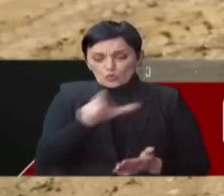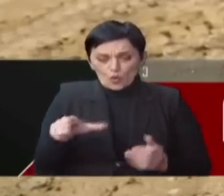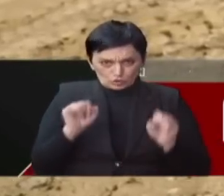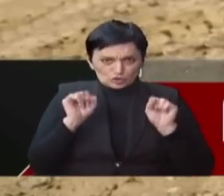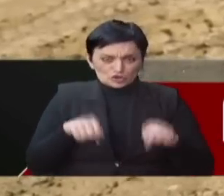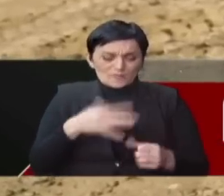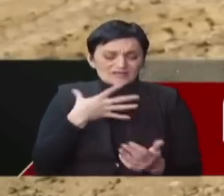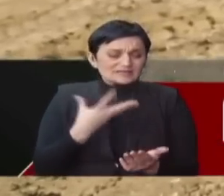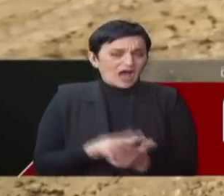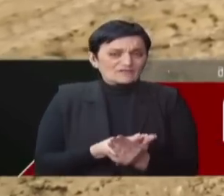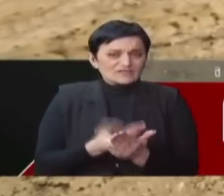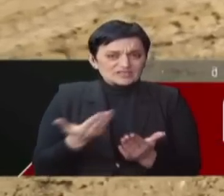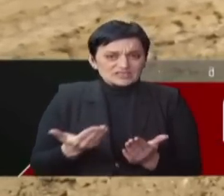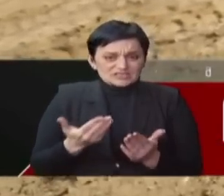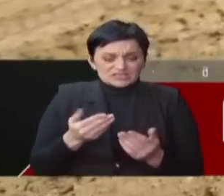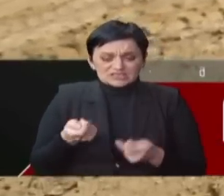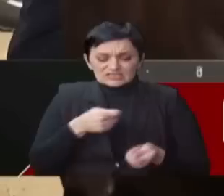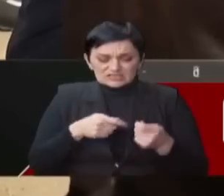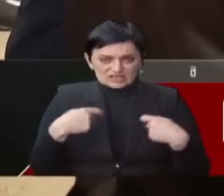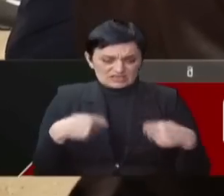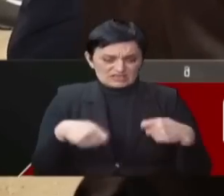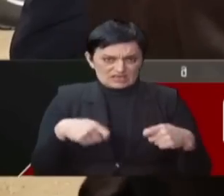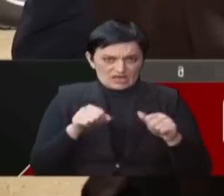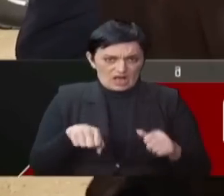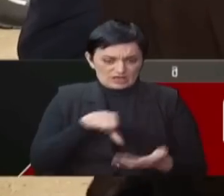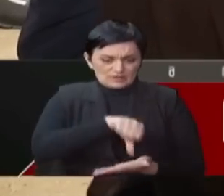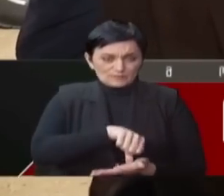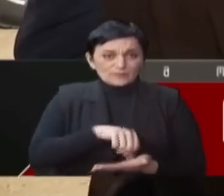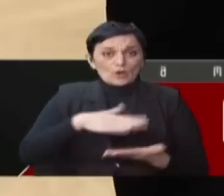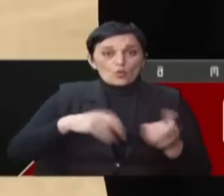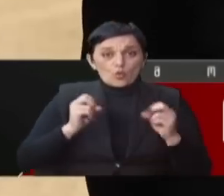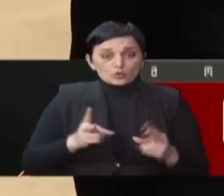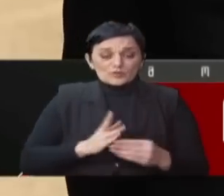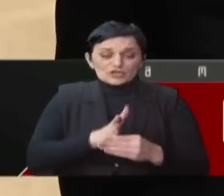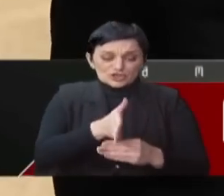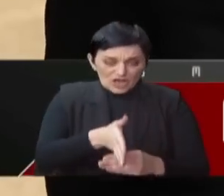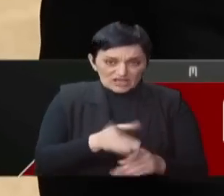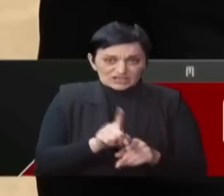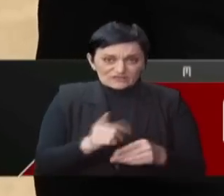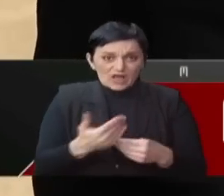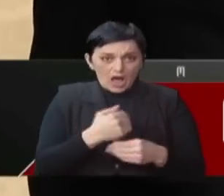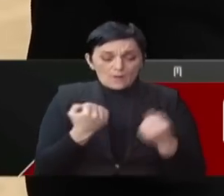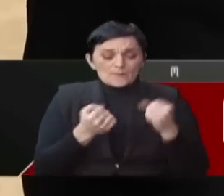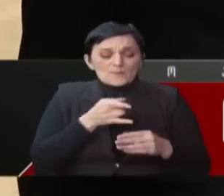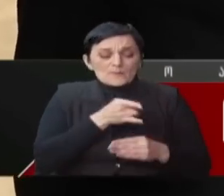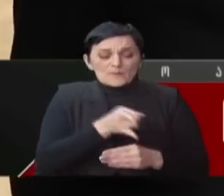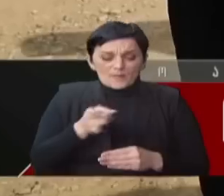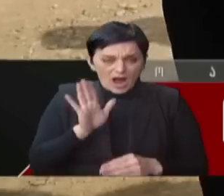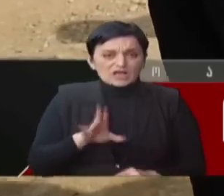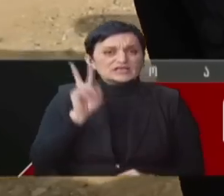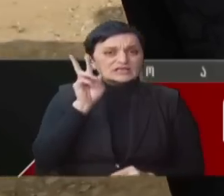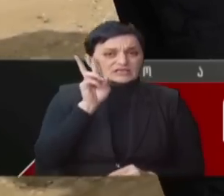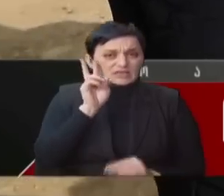Șezleba, Tavisi, Nazarmit, realizați. Usab, Koikreba, Ceslo, da Gamusla, Parkingit, Icreba, Șapir,